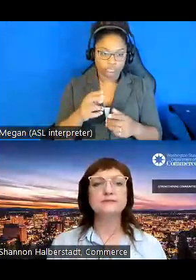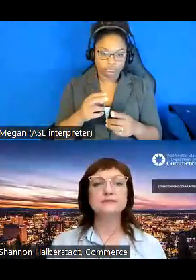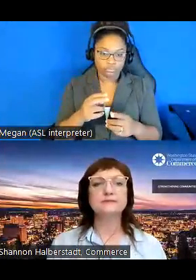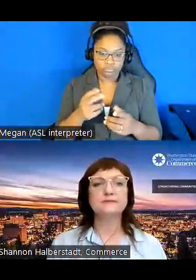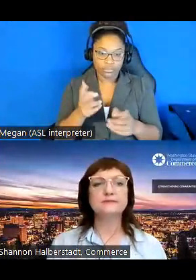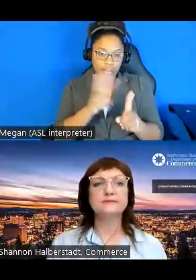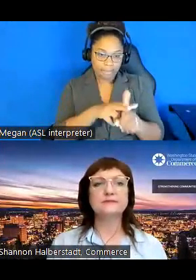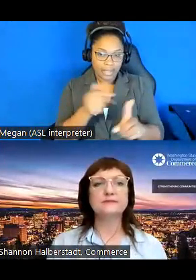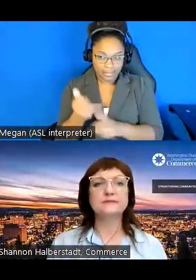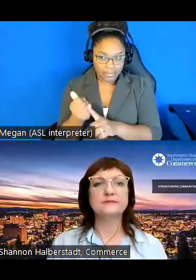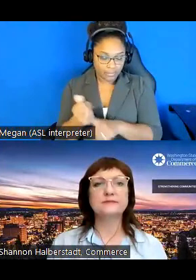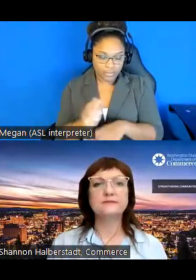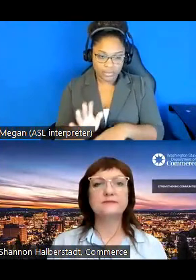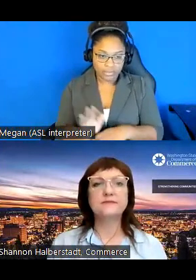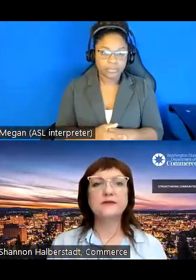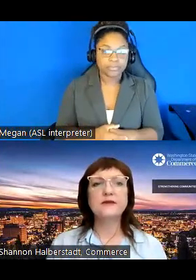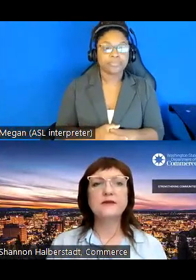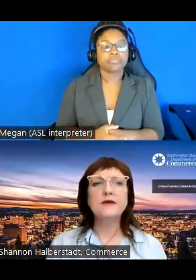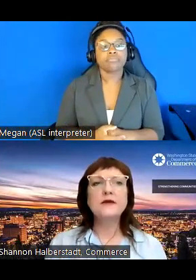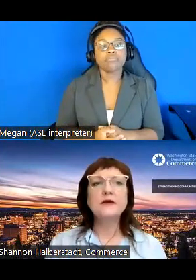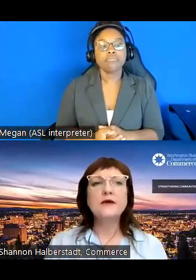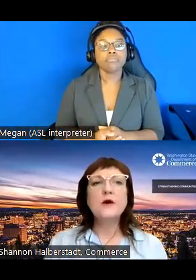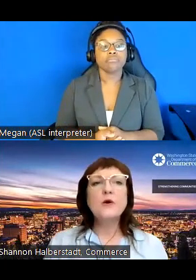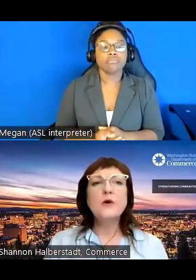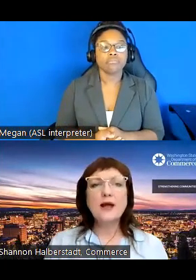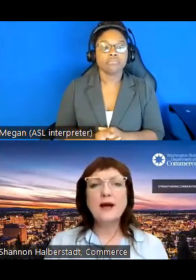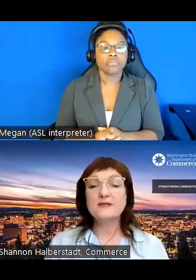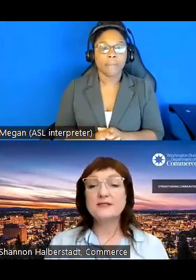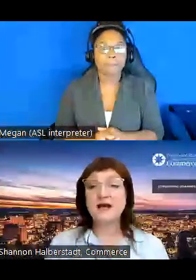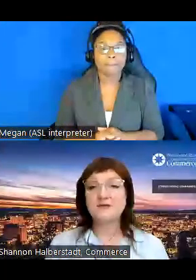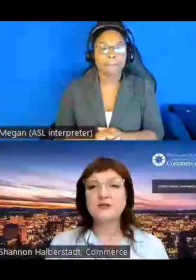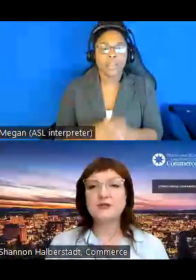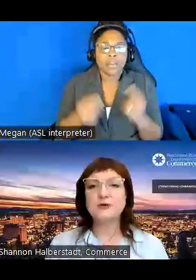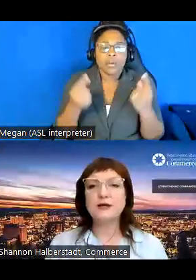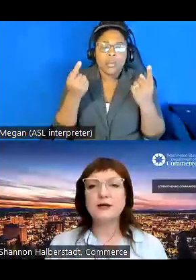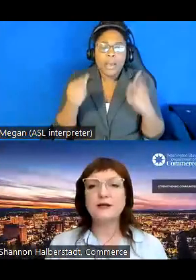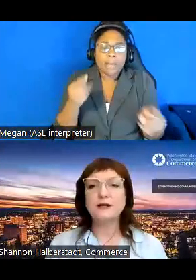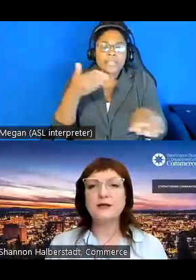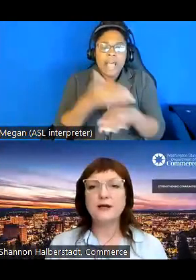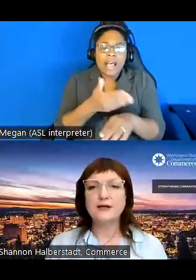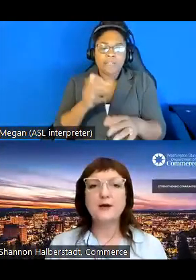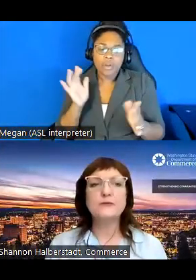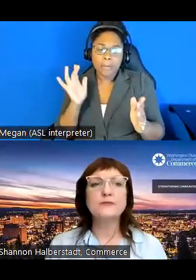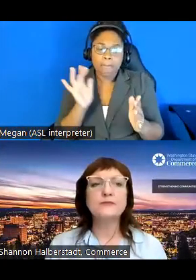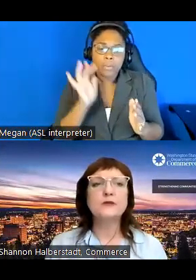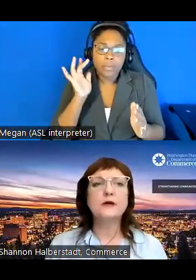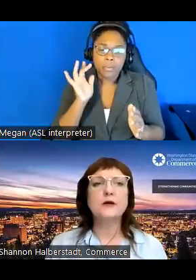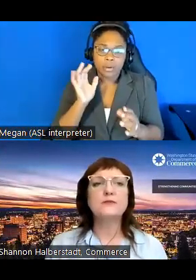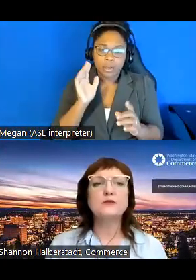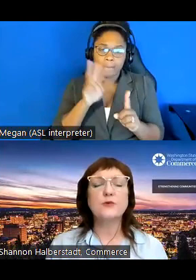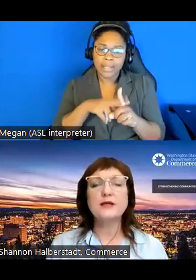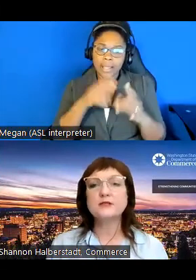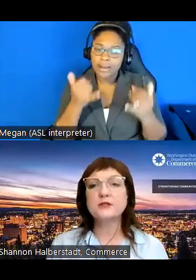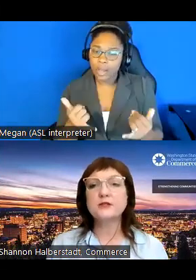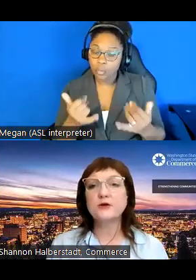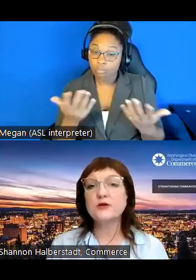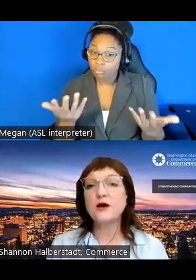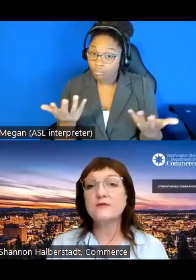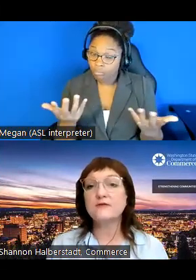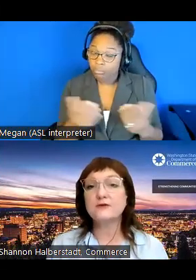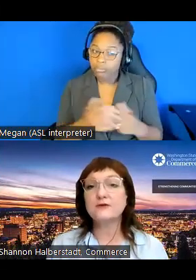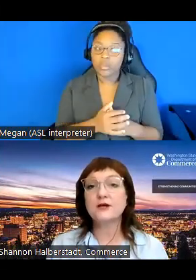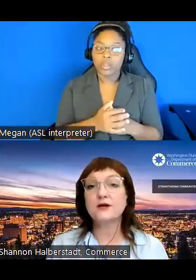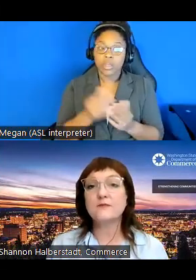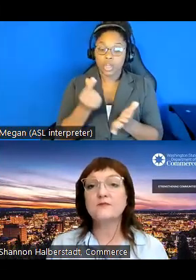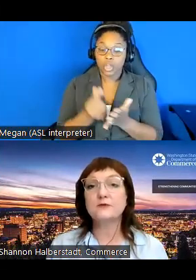콜라보레이터가 그 신청서를 작성하는 데 도와드릴 수 있는데 신청 자체는 할 수가 없습니다.